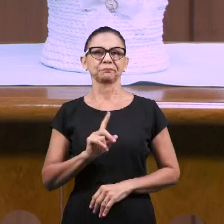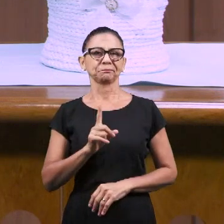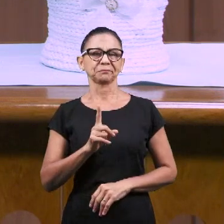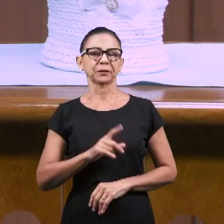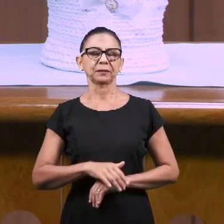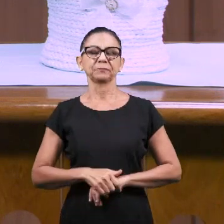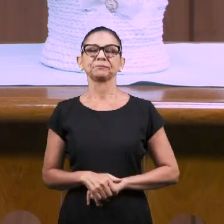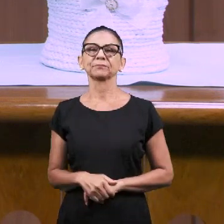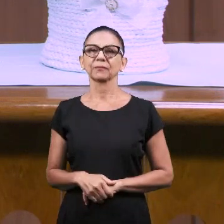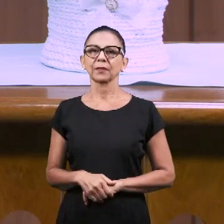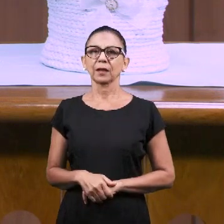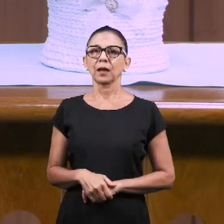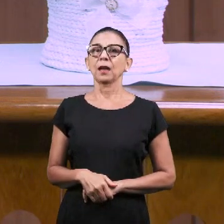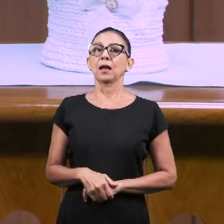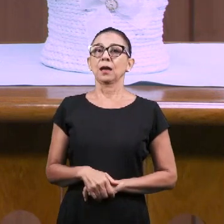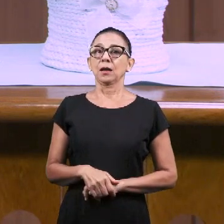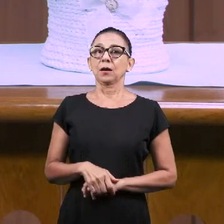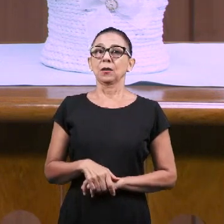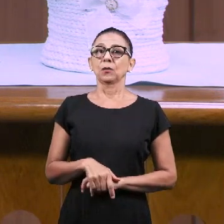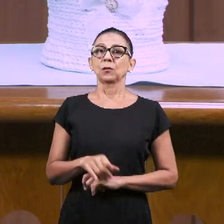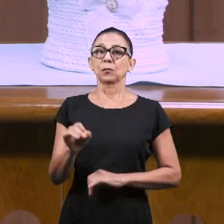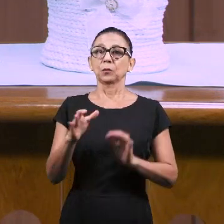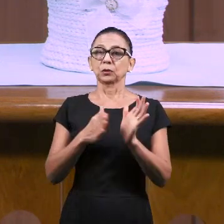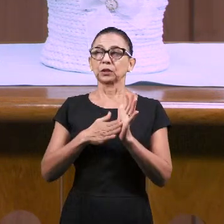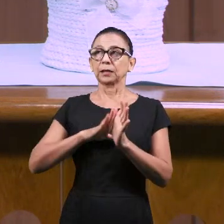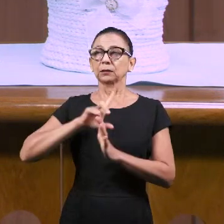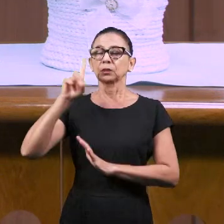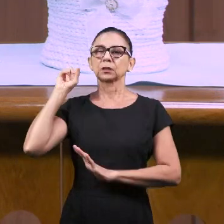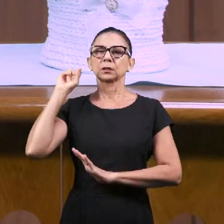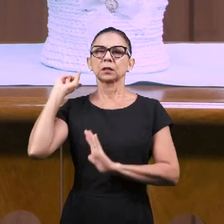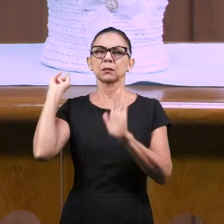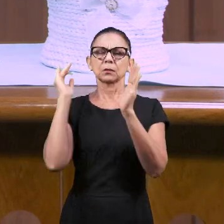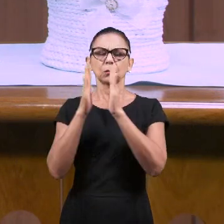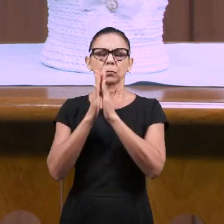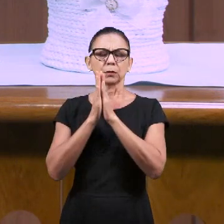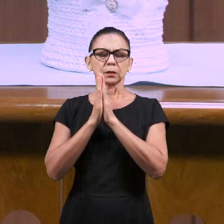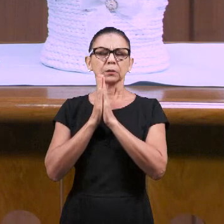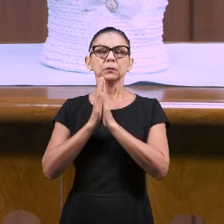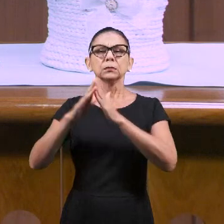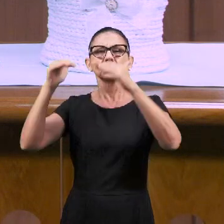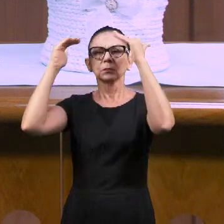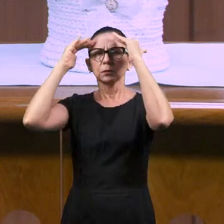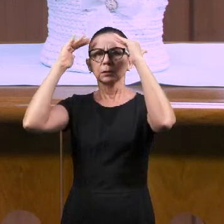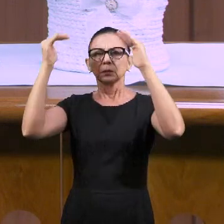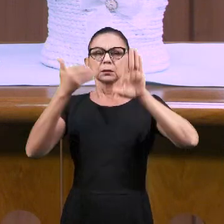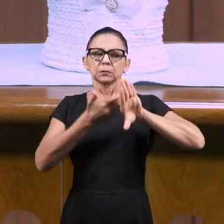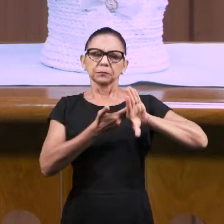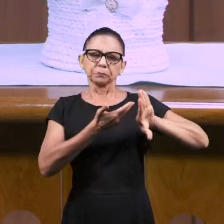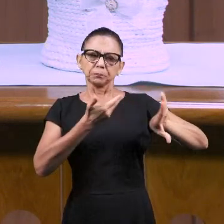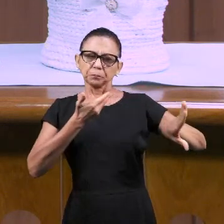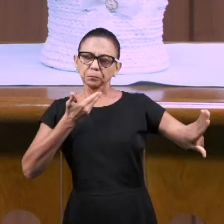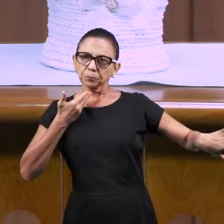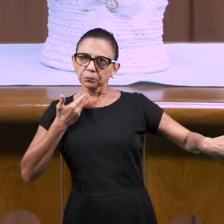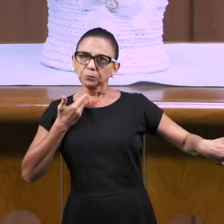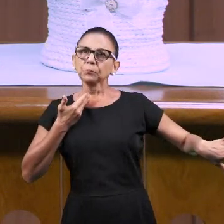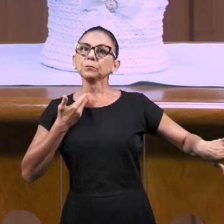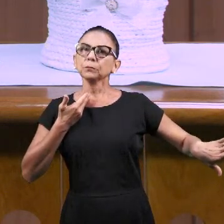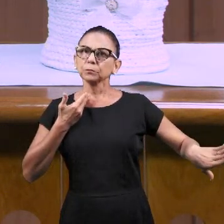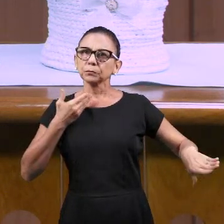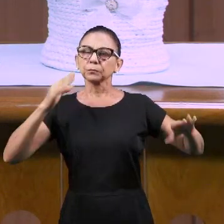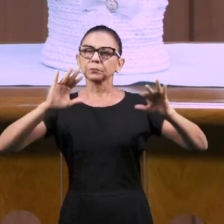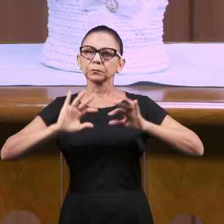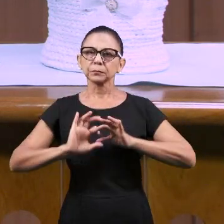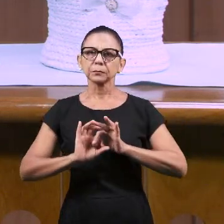l'avoir par des conversations humaines. Non, le projet, vous allez chercher dans la prière, dans l'obéissance, dans la sanctification.